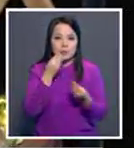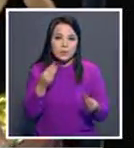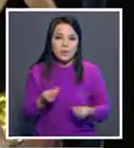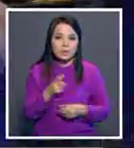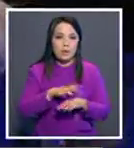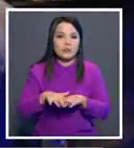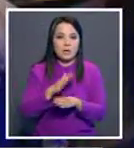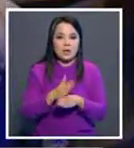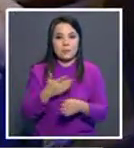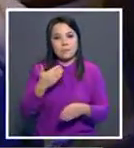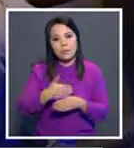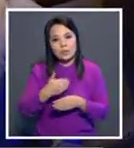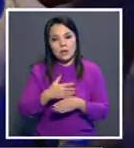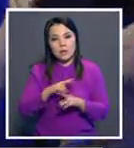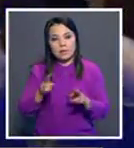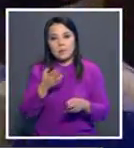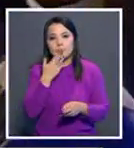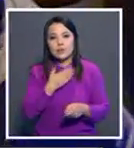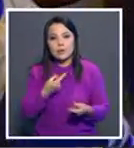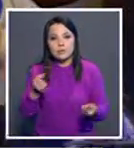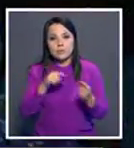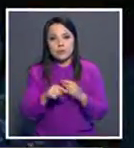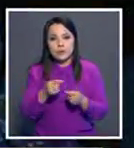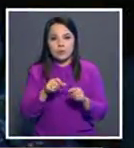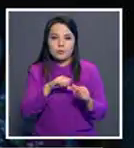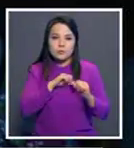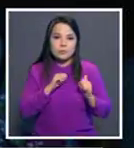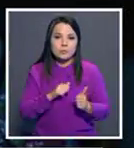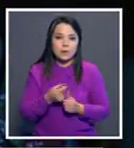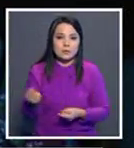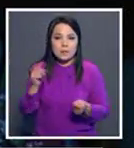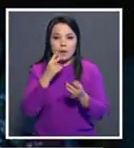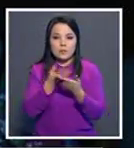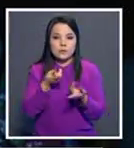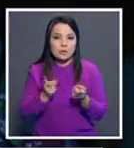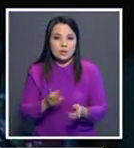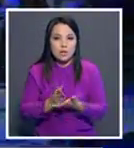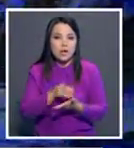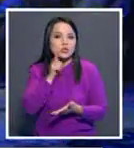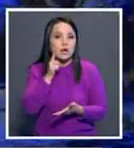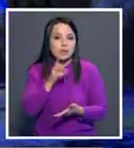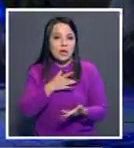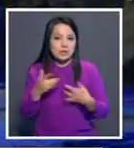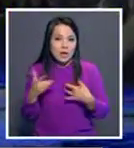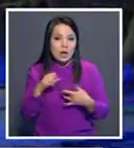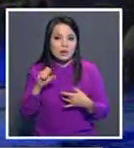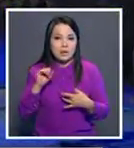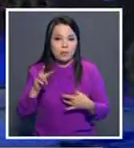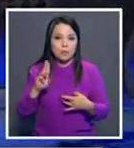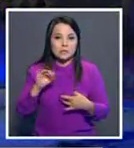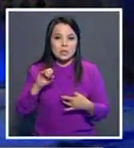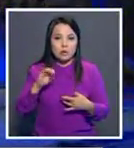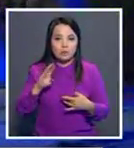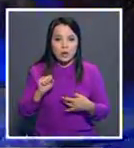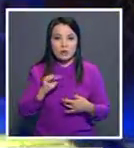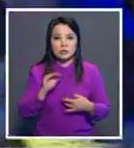шықты. Пьеса қос ғашықтың баянды махаббаттан сыр шертеді. Басты рөлдерді театрдың жас әртістері Әсем Құсайынова мен